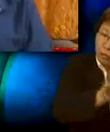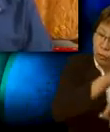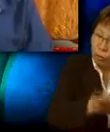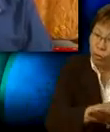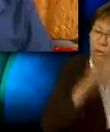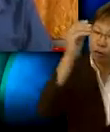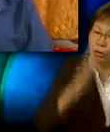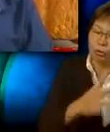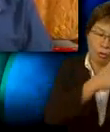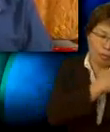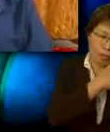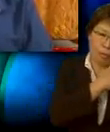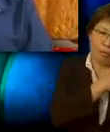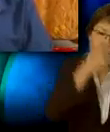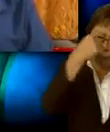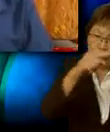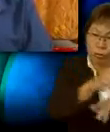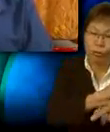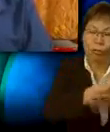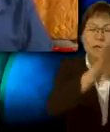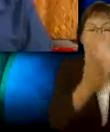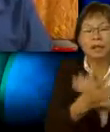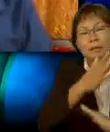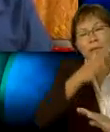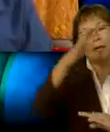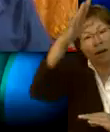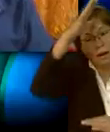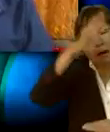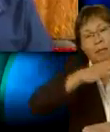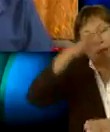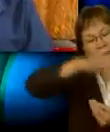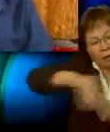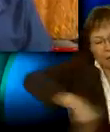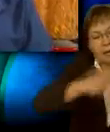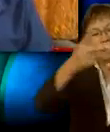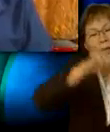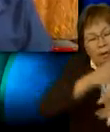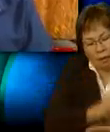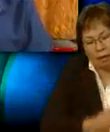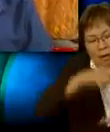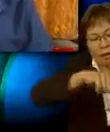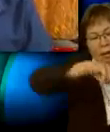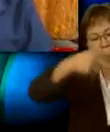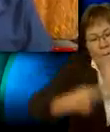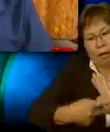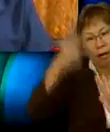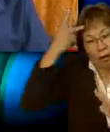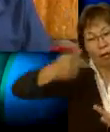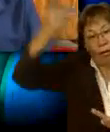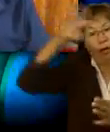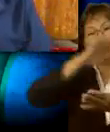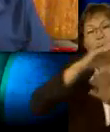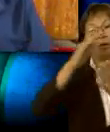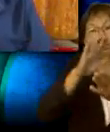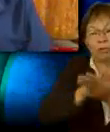sekolah, guru-guru memainkan peranan untuk menjadi ibu bapa ganti kepada anak-anak dan inilah yang kita maksudkan dengan konsep